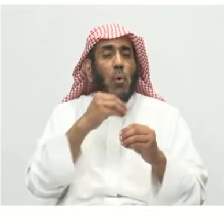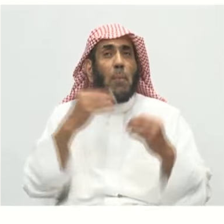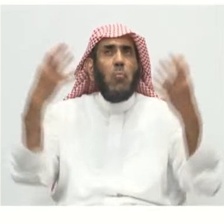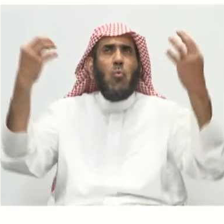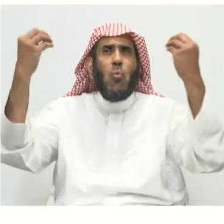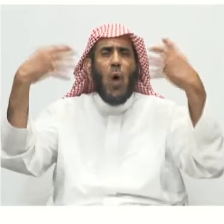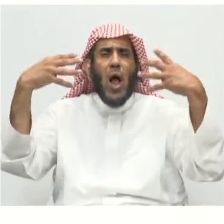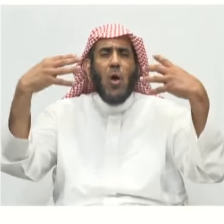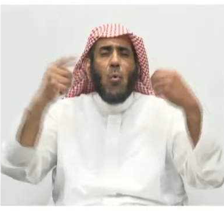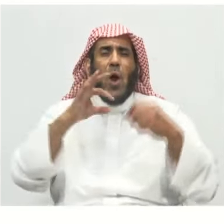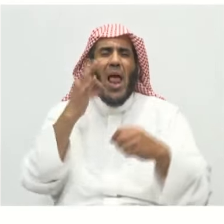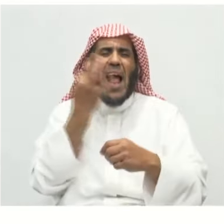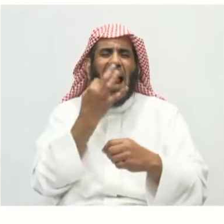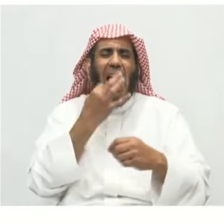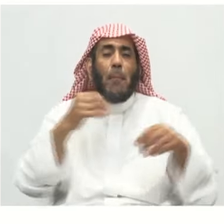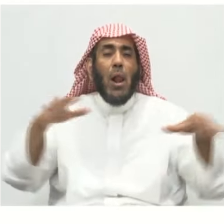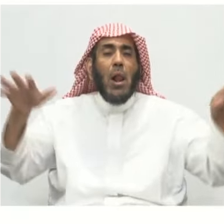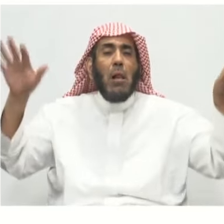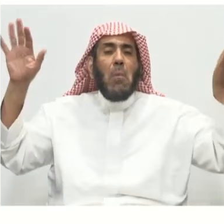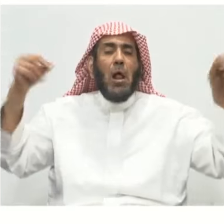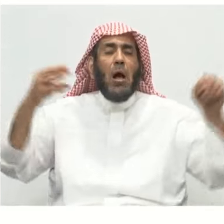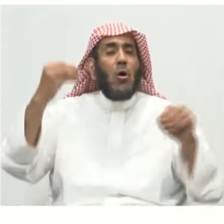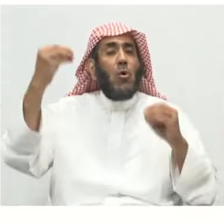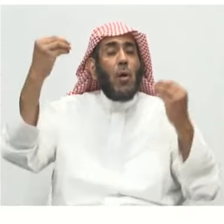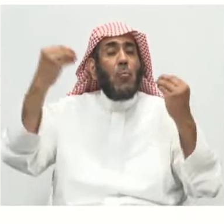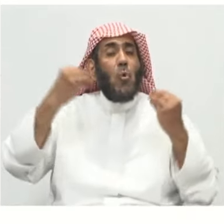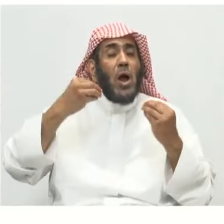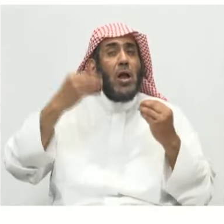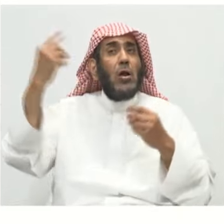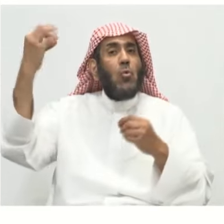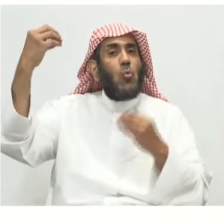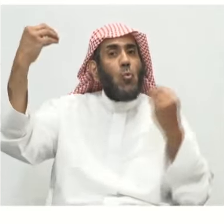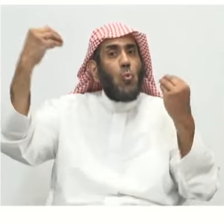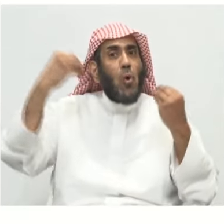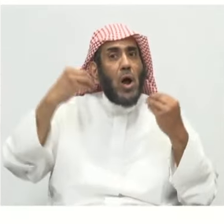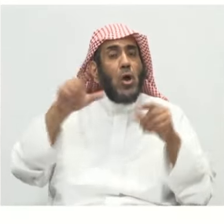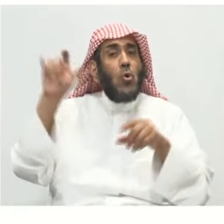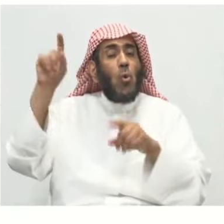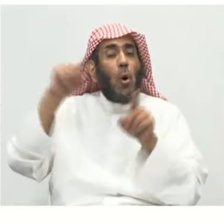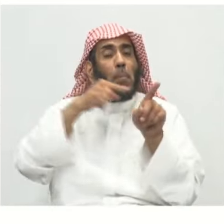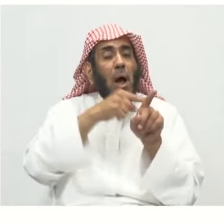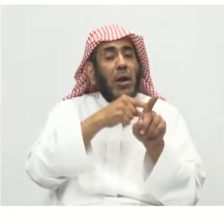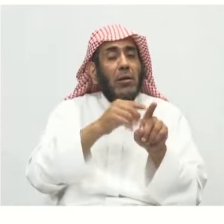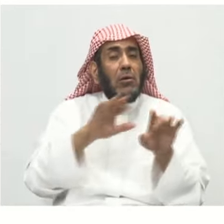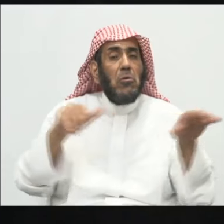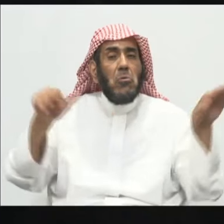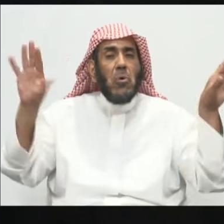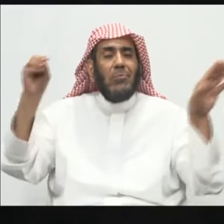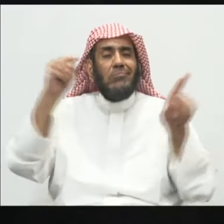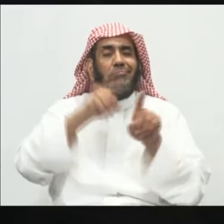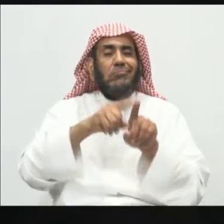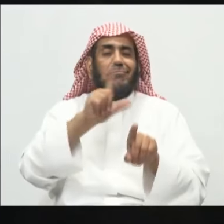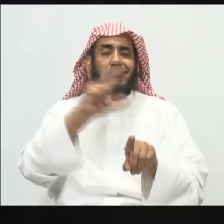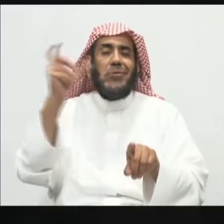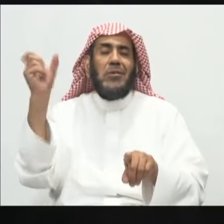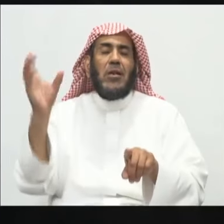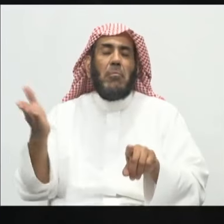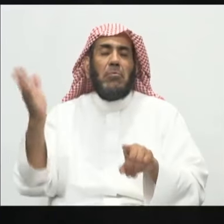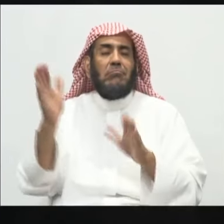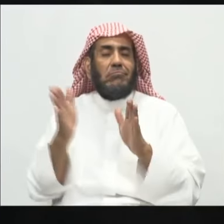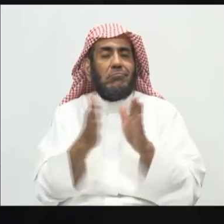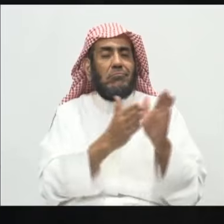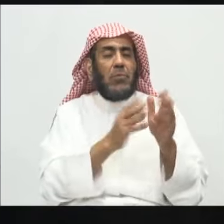بكلام الملائكه ان الله عز وجل لم يوحى الى لقمان ولا ولا بكلام الملائكه فهو ايضا ليس ليس نبيا